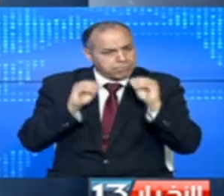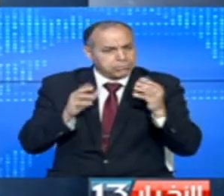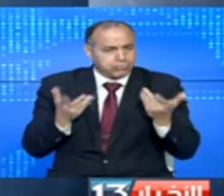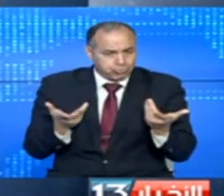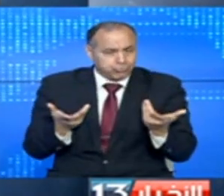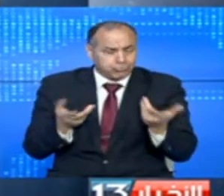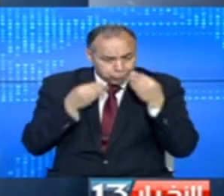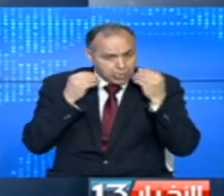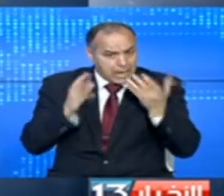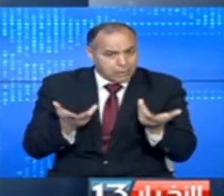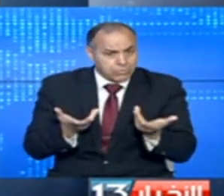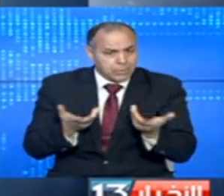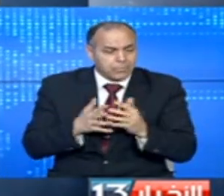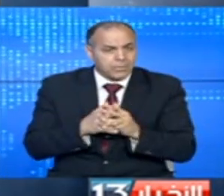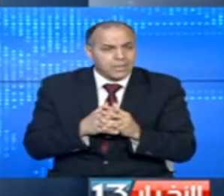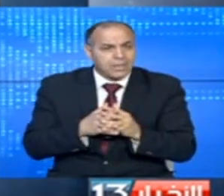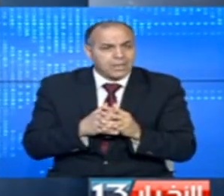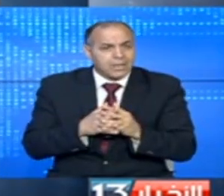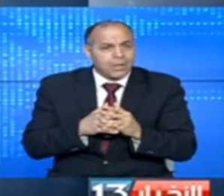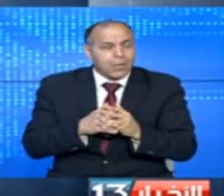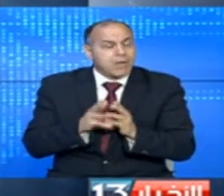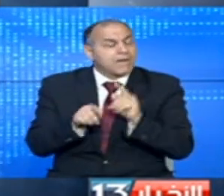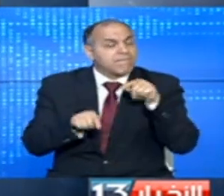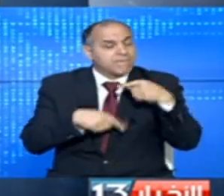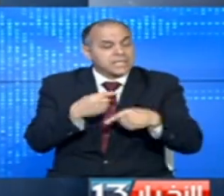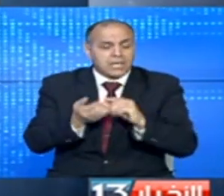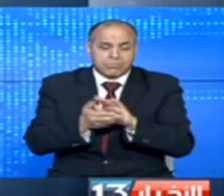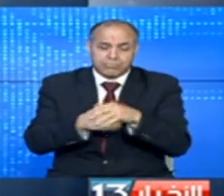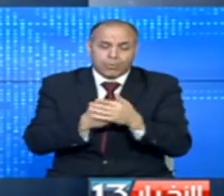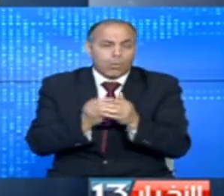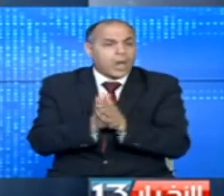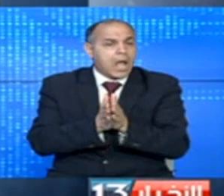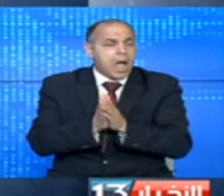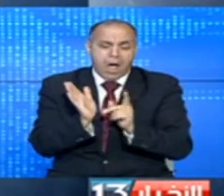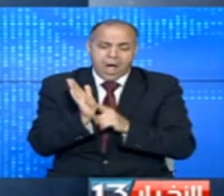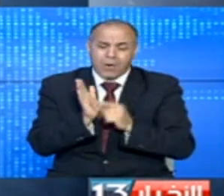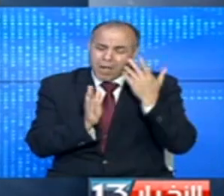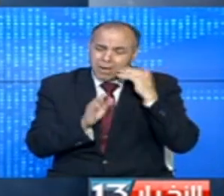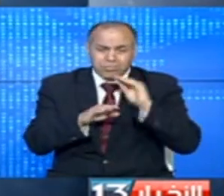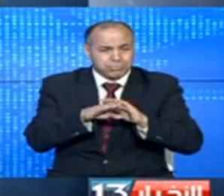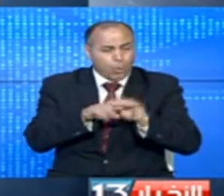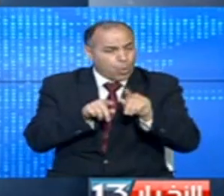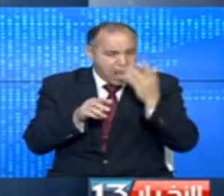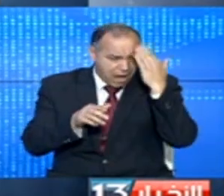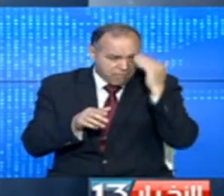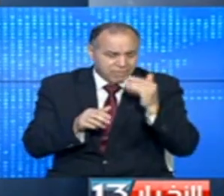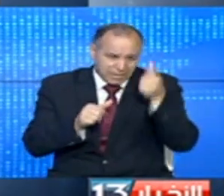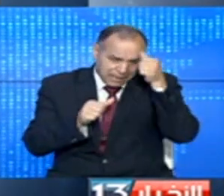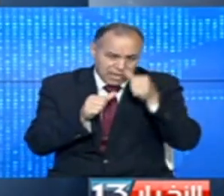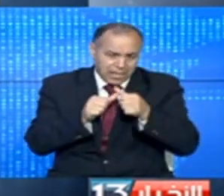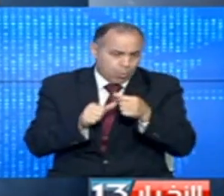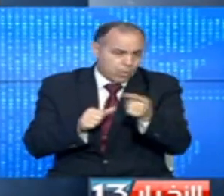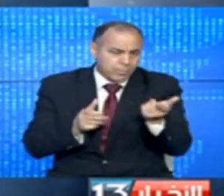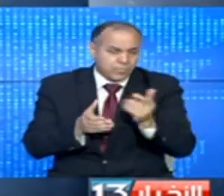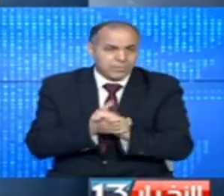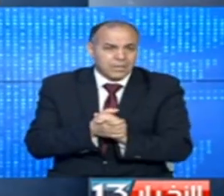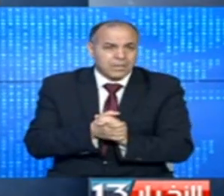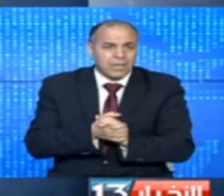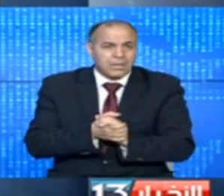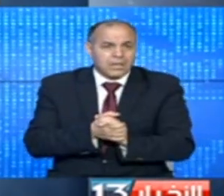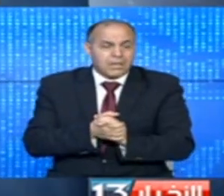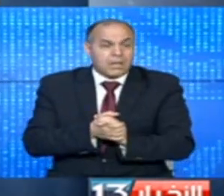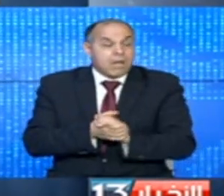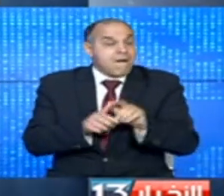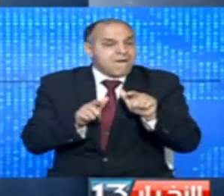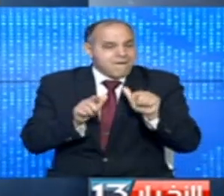نجموا نستعملوها وبغسل الأيدي عديد المرات والقواعد اللي قلت لك نذكر ديما بها اللي هي من شأنها ولو